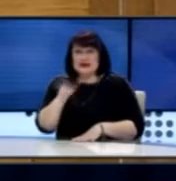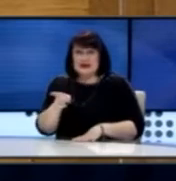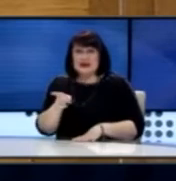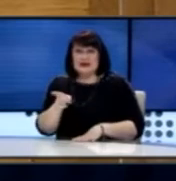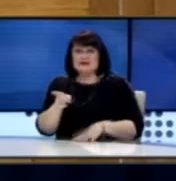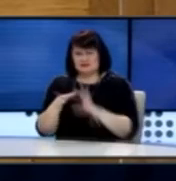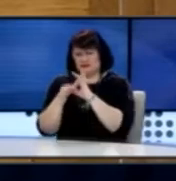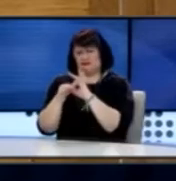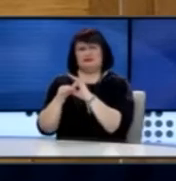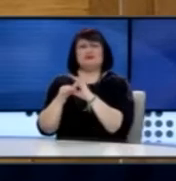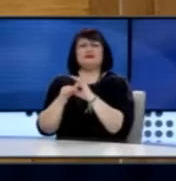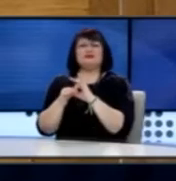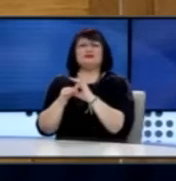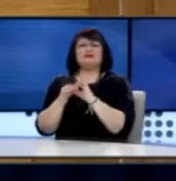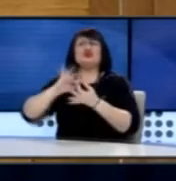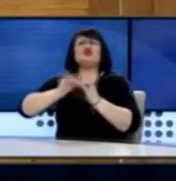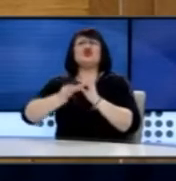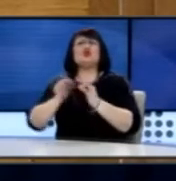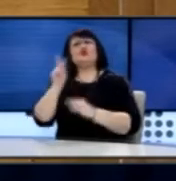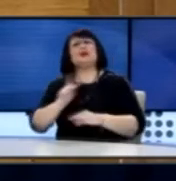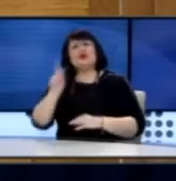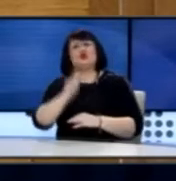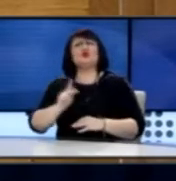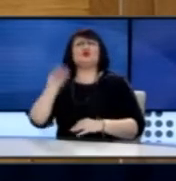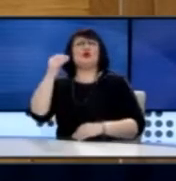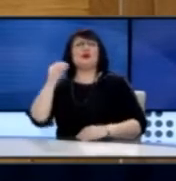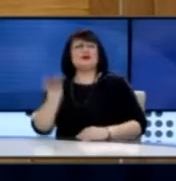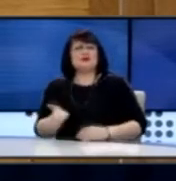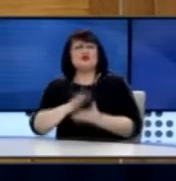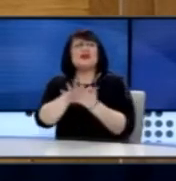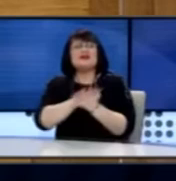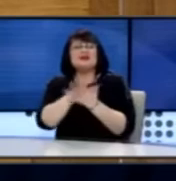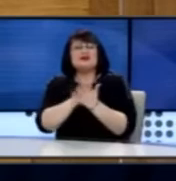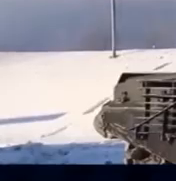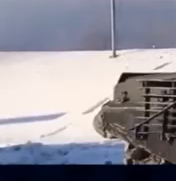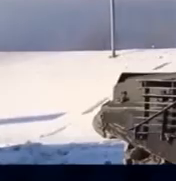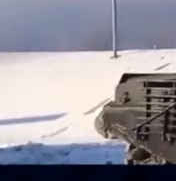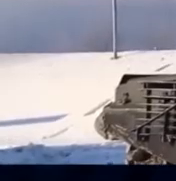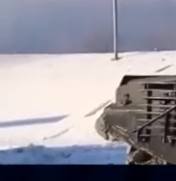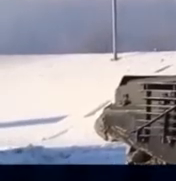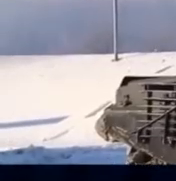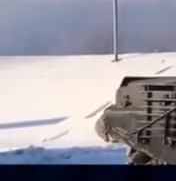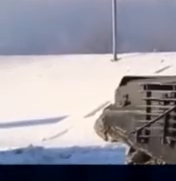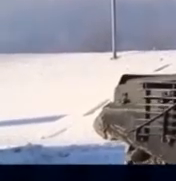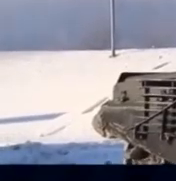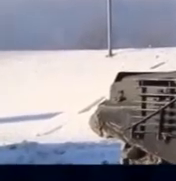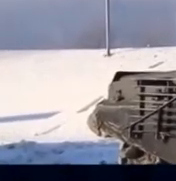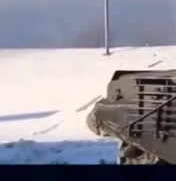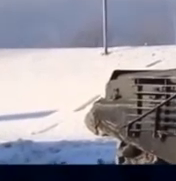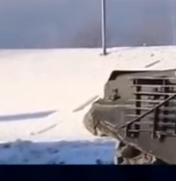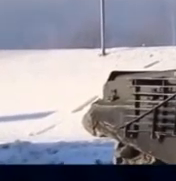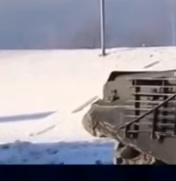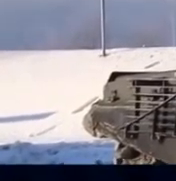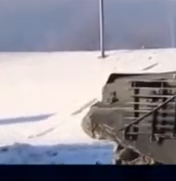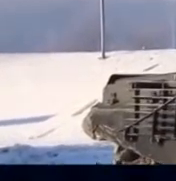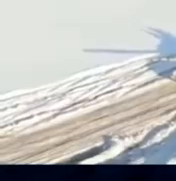έχει στενότατους ιστορικούς, κοινωνικούς, πολιτιστικούς, θρησκευτικούς δεσμούς. Απευθυνόμενος στην αντιπολίτευση, είπε ότι εδώ δεν